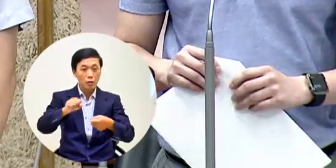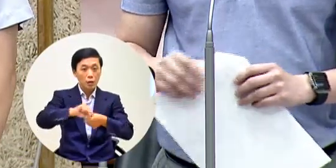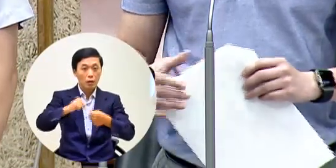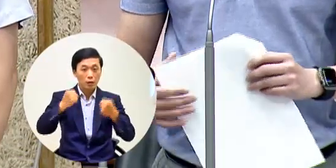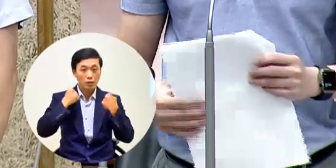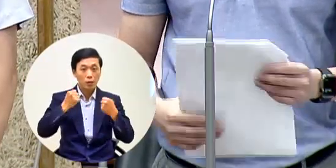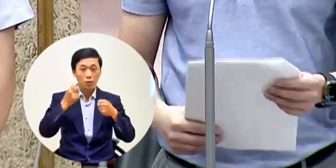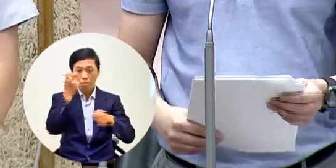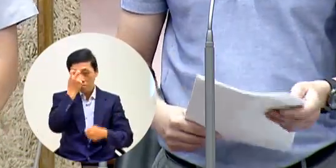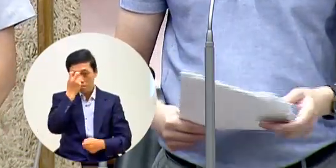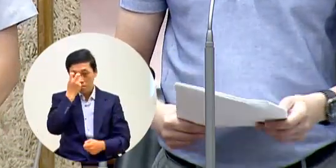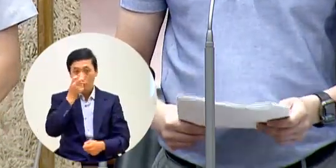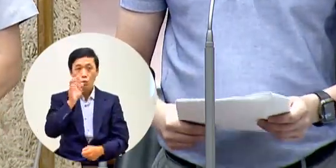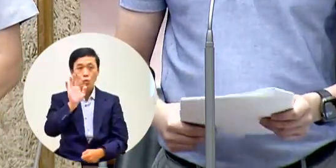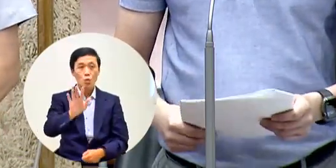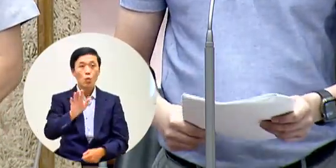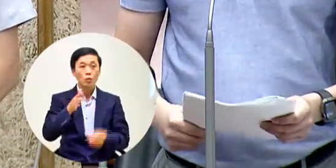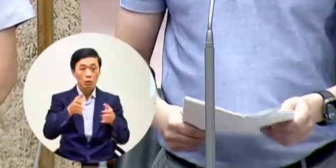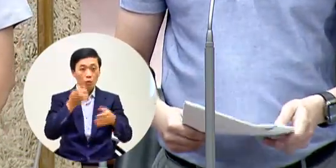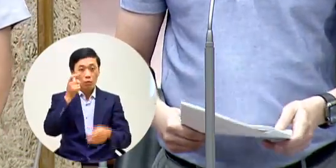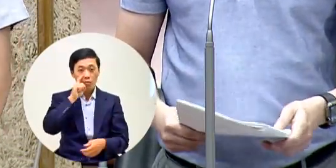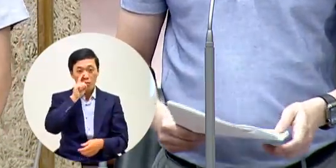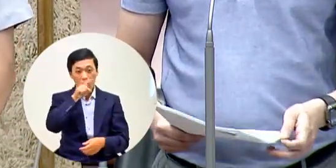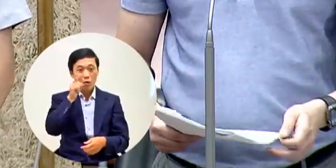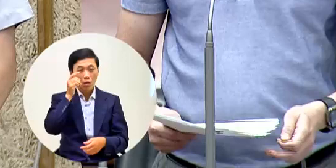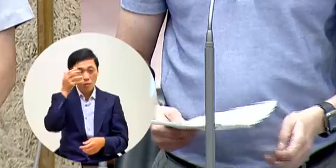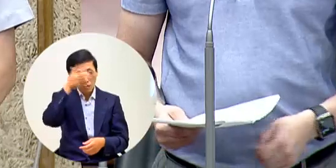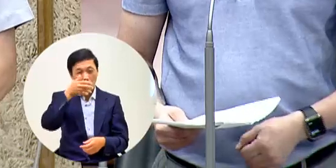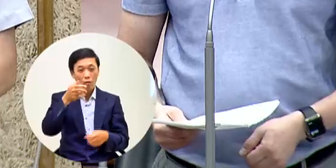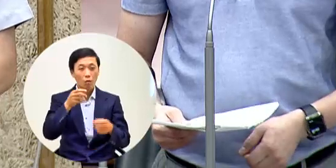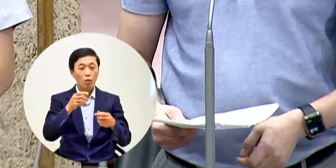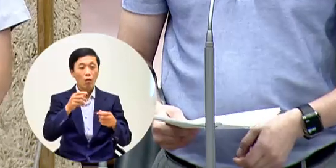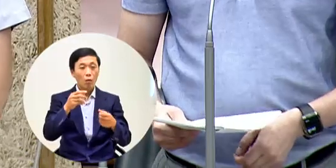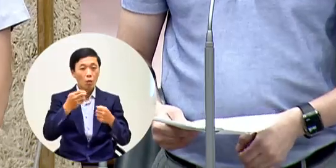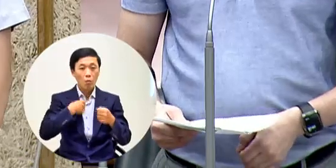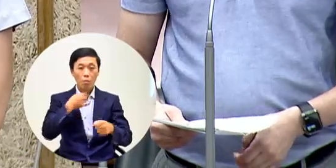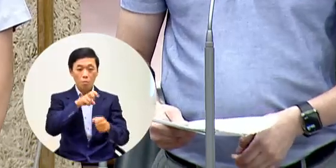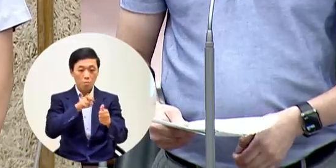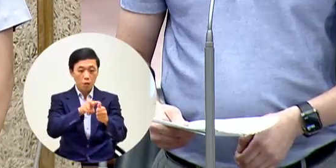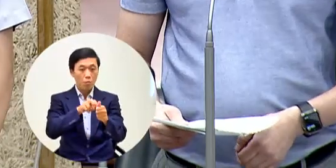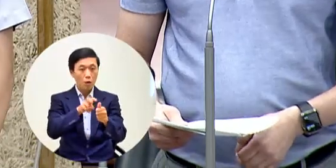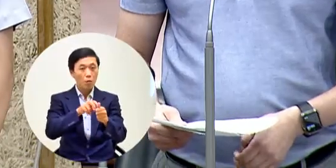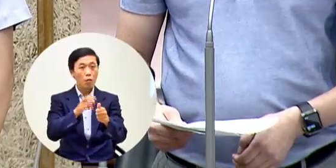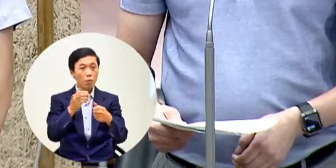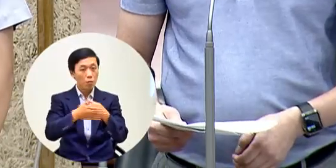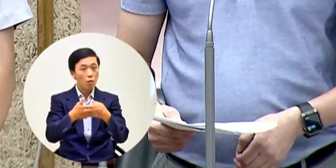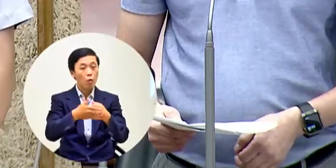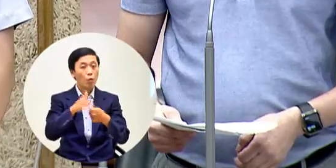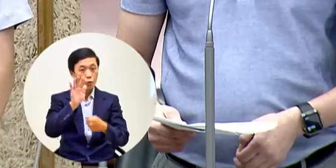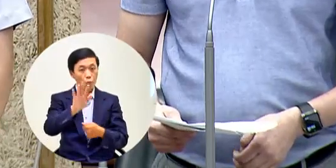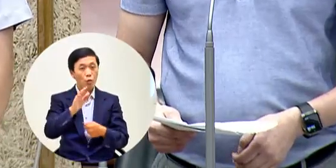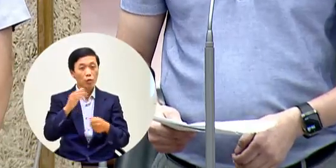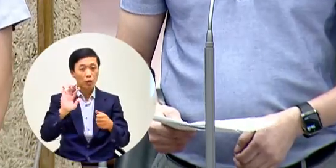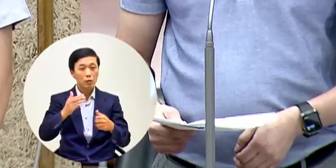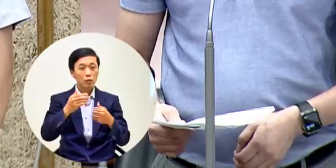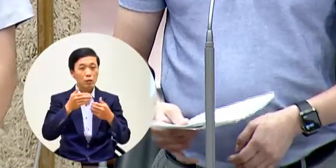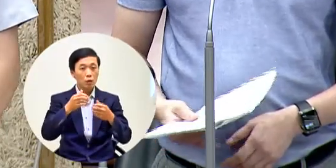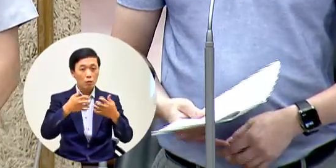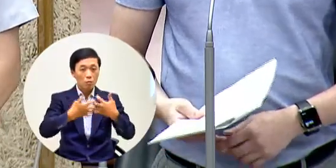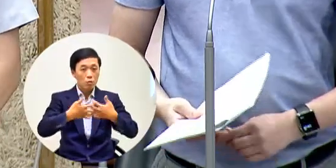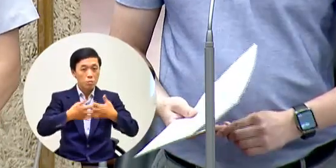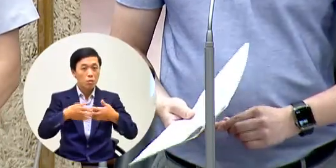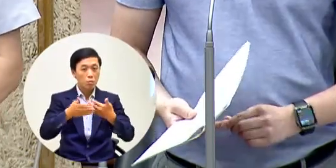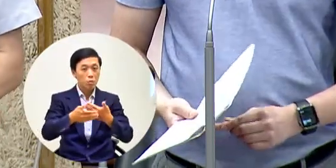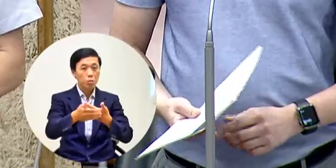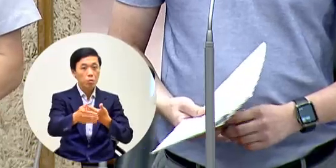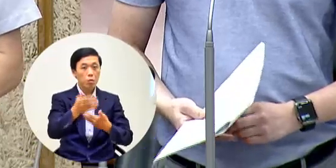视。那我们这些老旧设备我们都有定期保养，但是它在运转过程当中还是会有可能发生一些状况，所以我